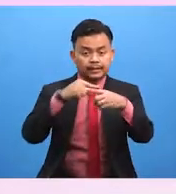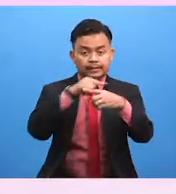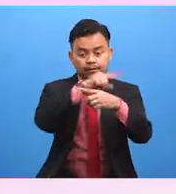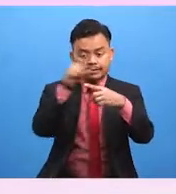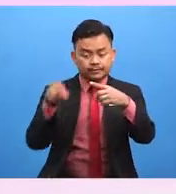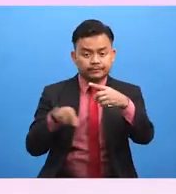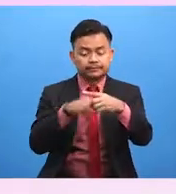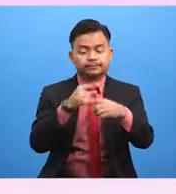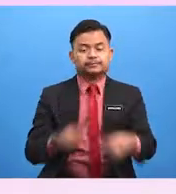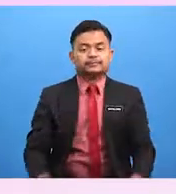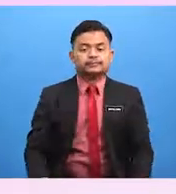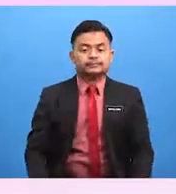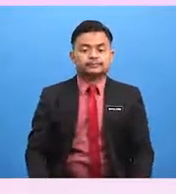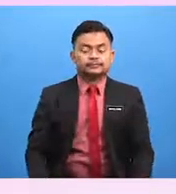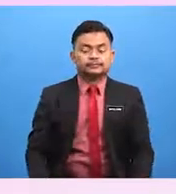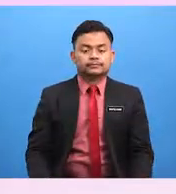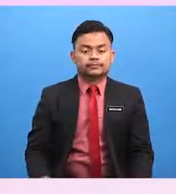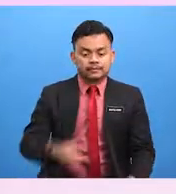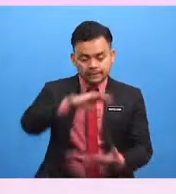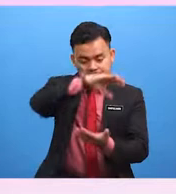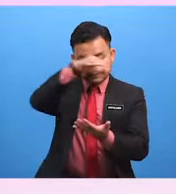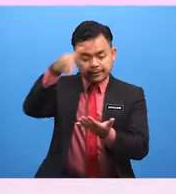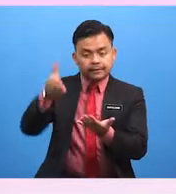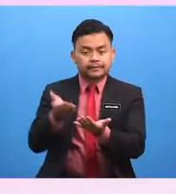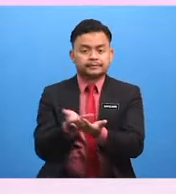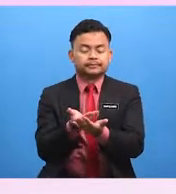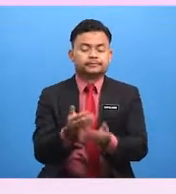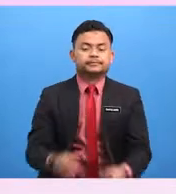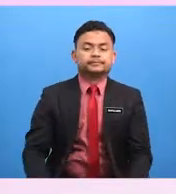Sfera. Ulang sekali lagi. Sfera.